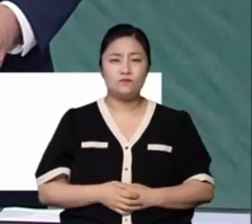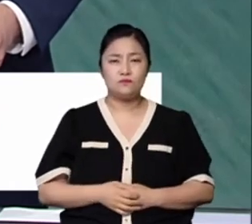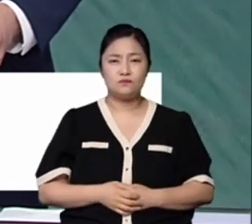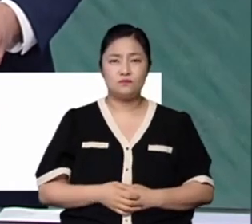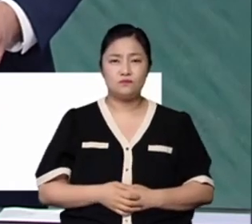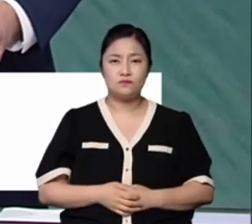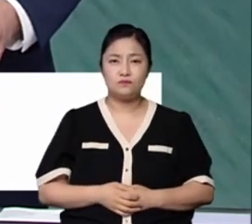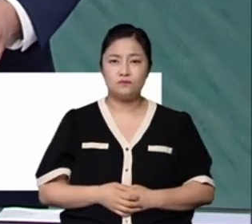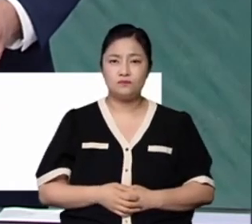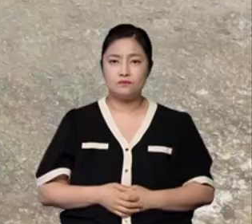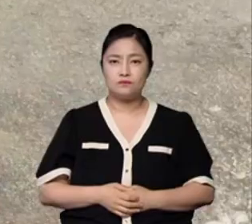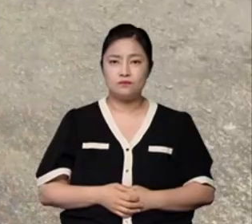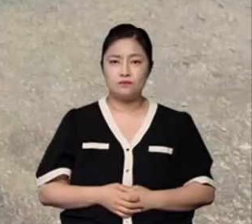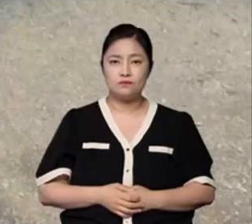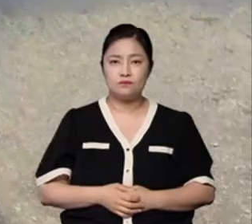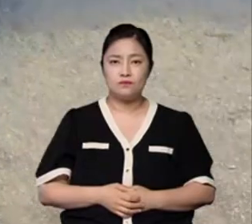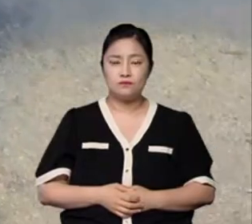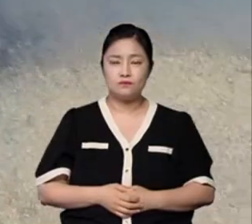취재했습니다.